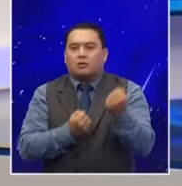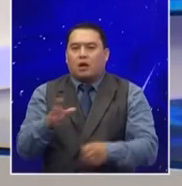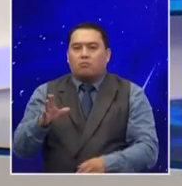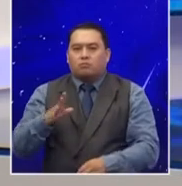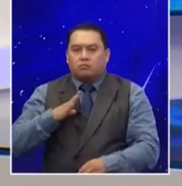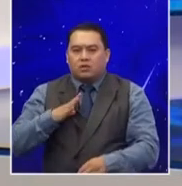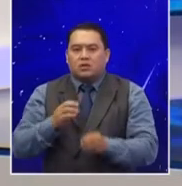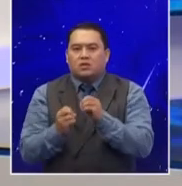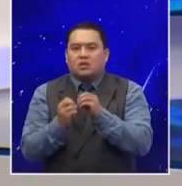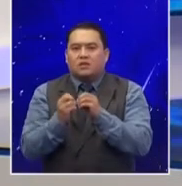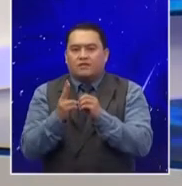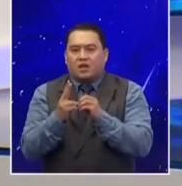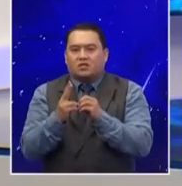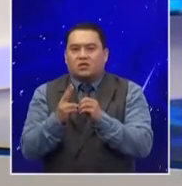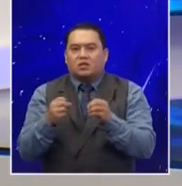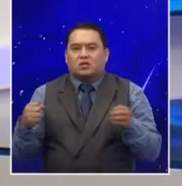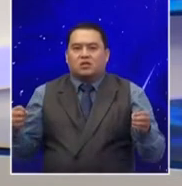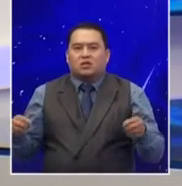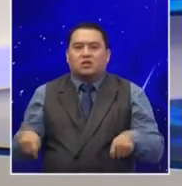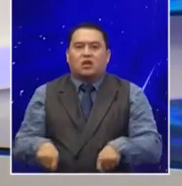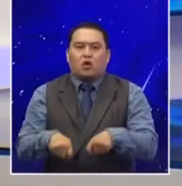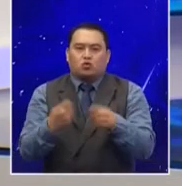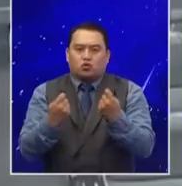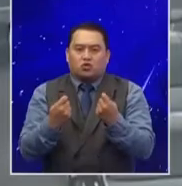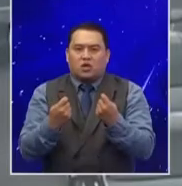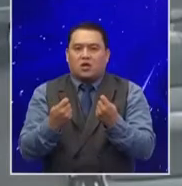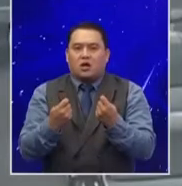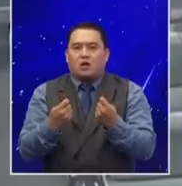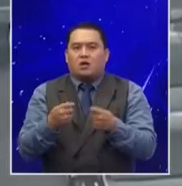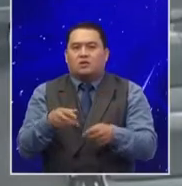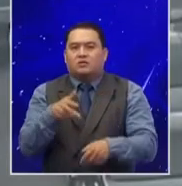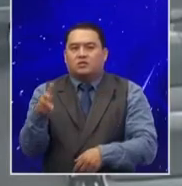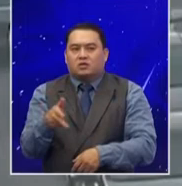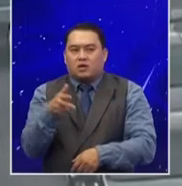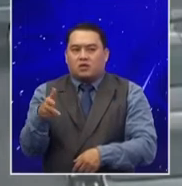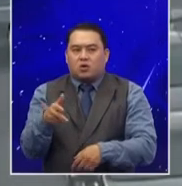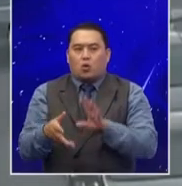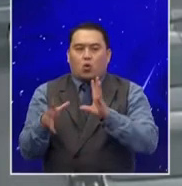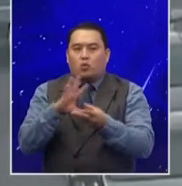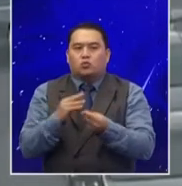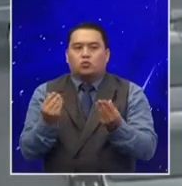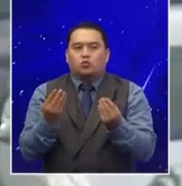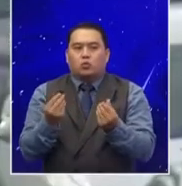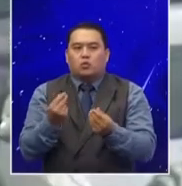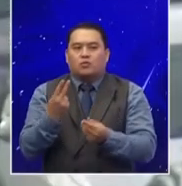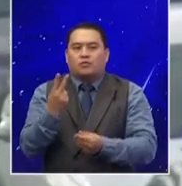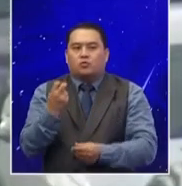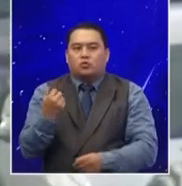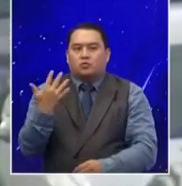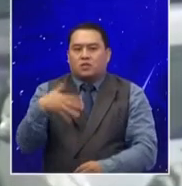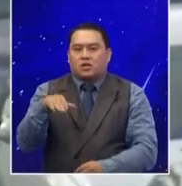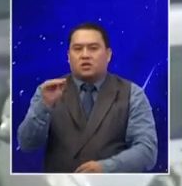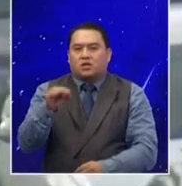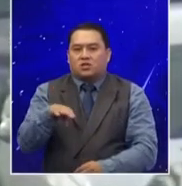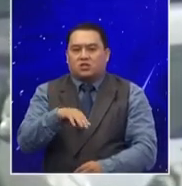Водителем автомобиля было совершено 12 нарушений ПДД, выявленных АПК «Сергек», на общую сумму около 250